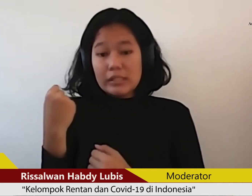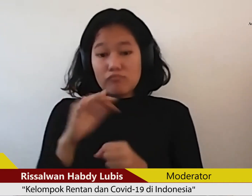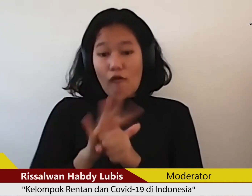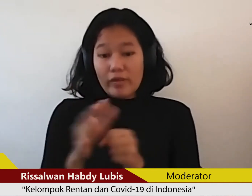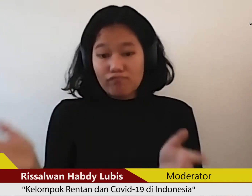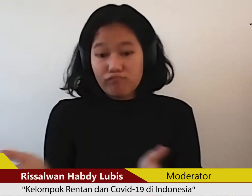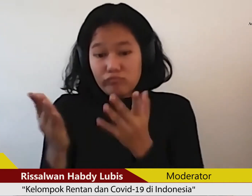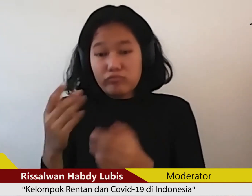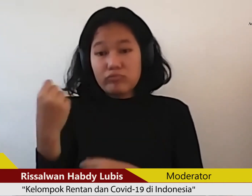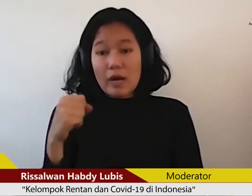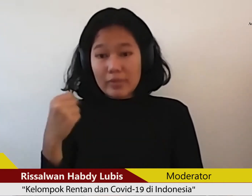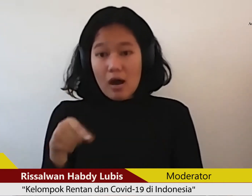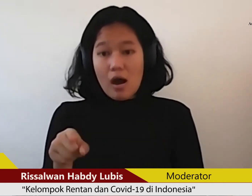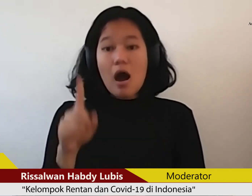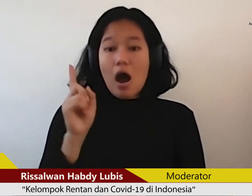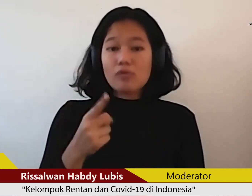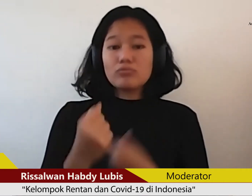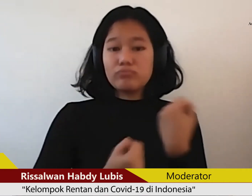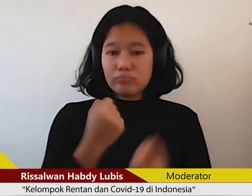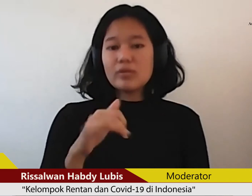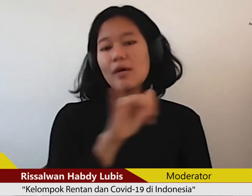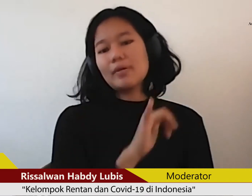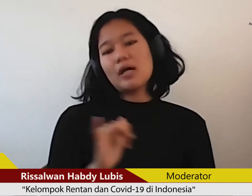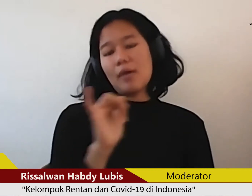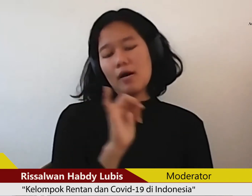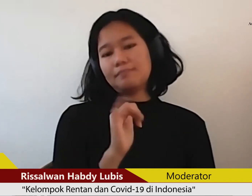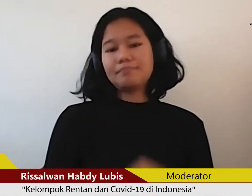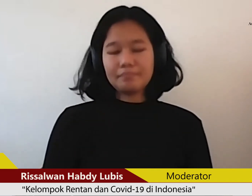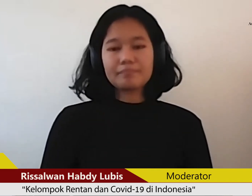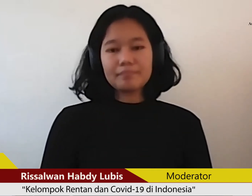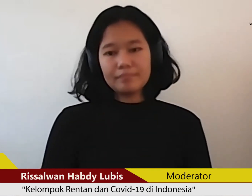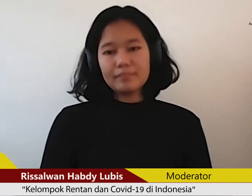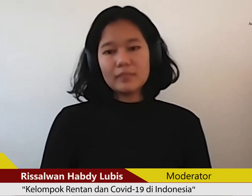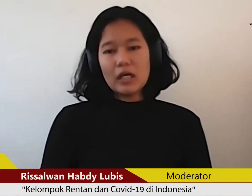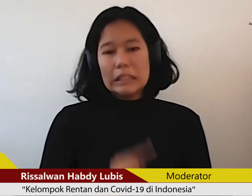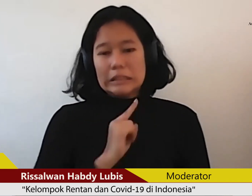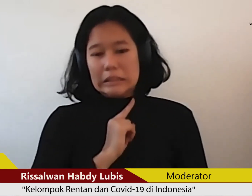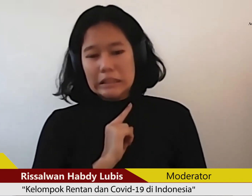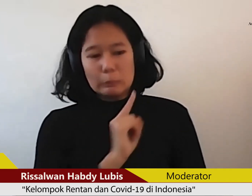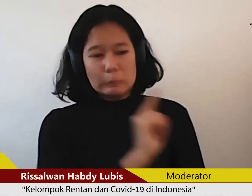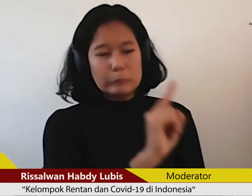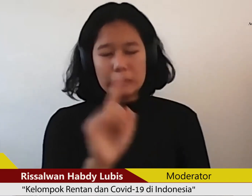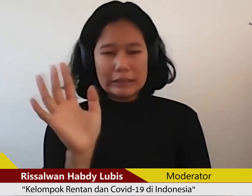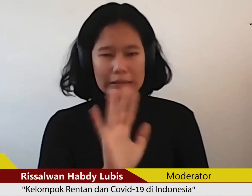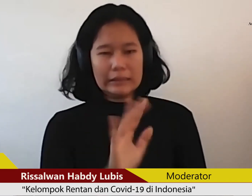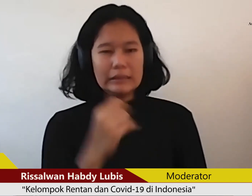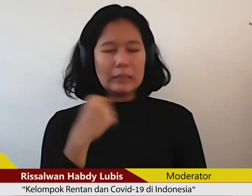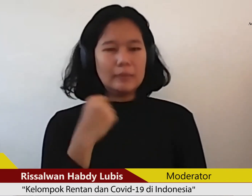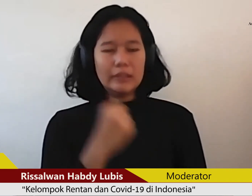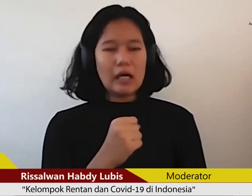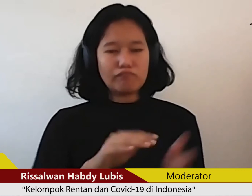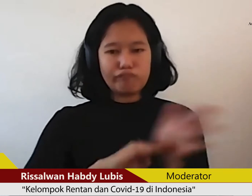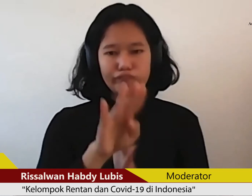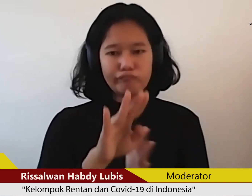ini, kita harus mengerjakannya secara bersama-sama untuk respon. Ya. Jangan kerja sendiri-sendiri. Kita nggak akan mungkin bisa cepat pulih